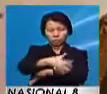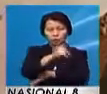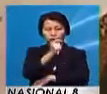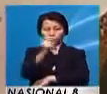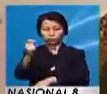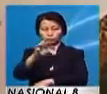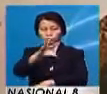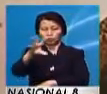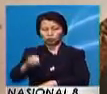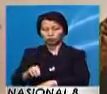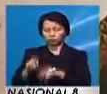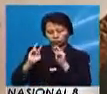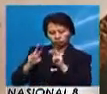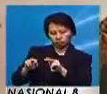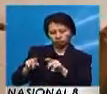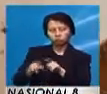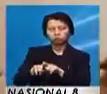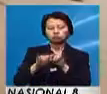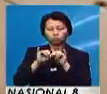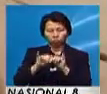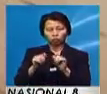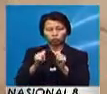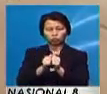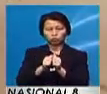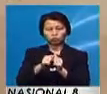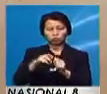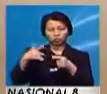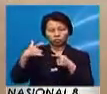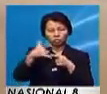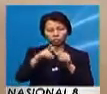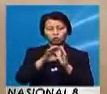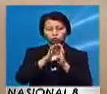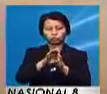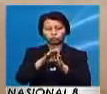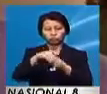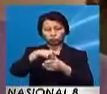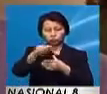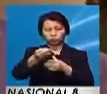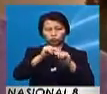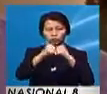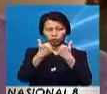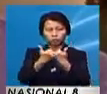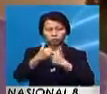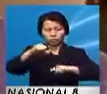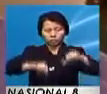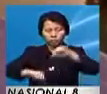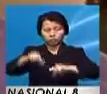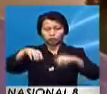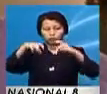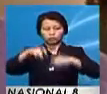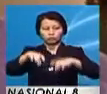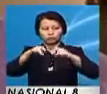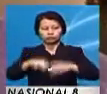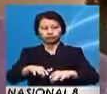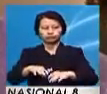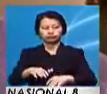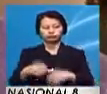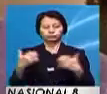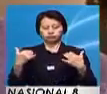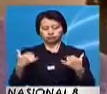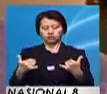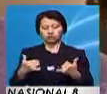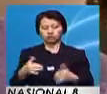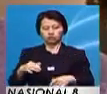Timur Afrika mendapati ia konsisten dengan model contoh yang dikeluarkan agensi Sains Australia. Setakat ini